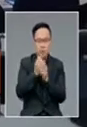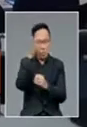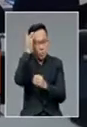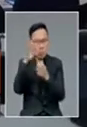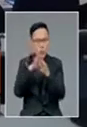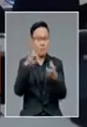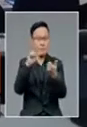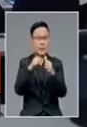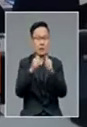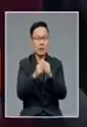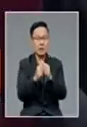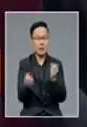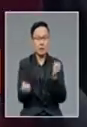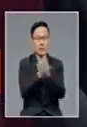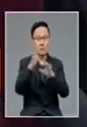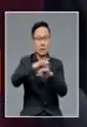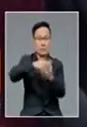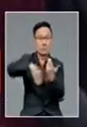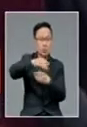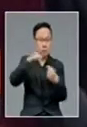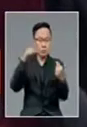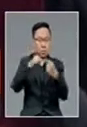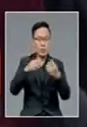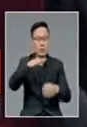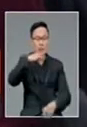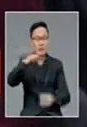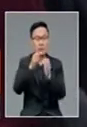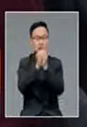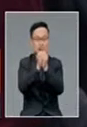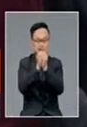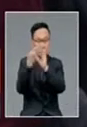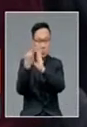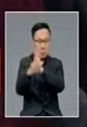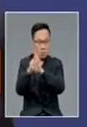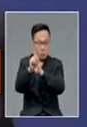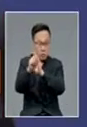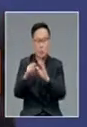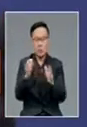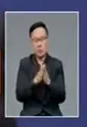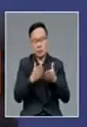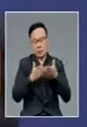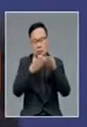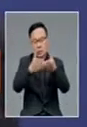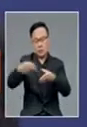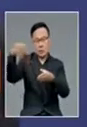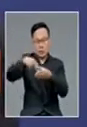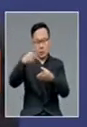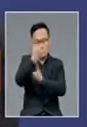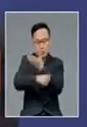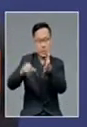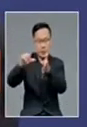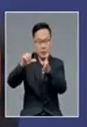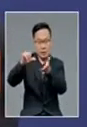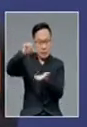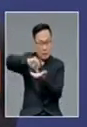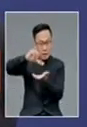ลว่าอาจจะเกิดภัยพิบัติด้านสิ่งแวดล้อมในทะเลจีนตะวันออกหลังจากเกิดเหตุน้ำมันรั่วไหลจากเรือบรรทุกน้ำมันของอิหร่านที่ไปชนกับ